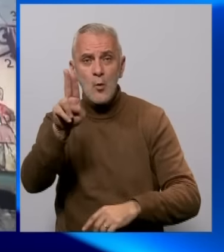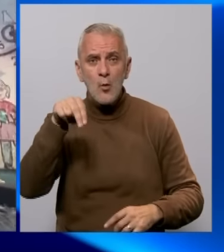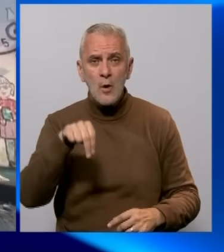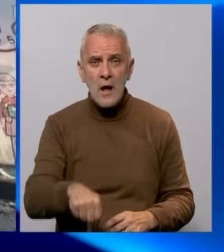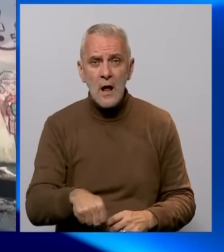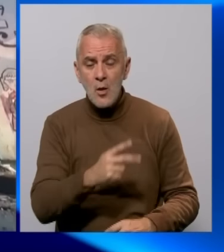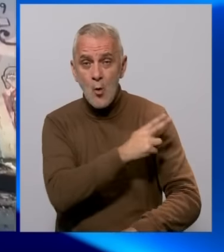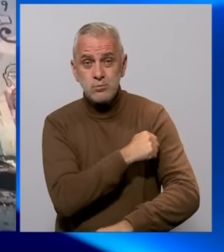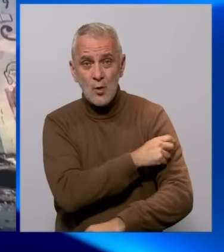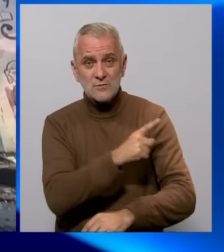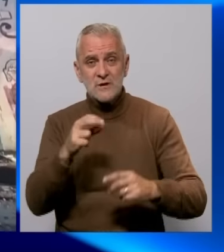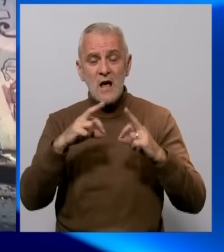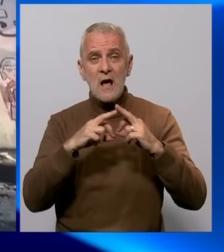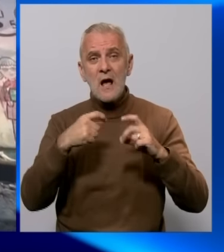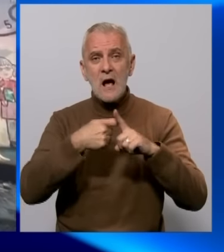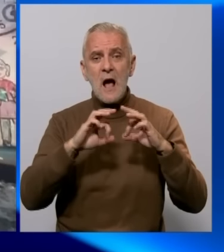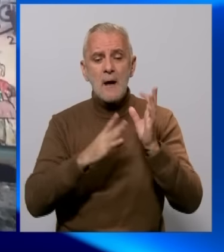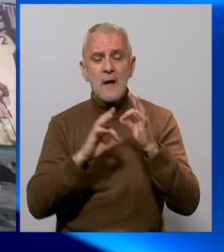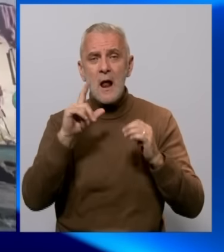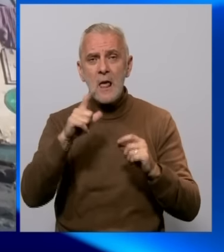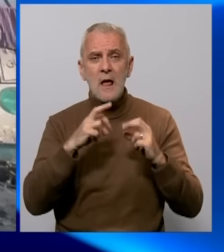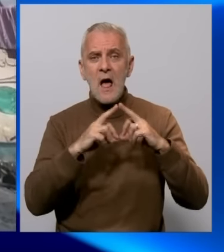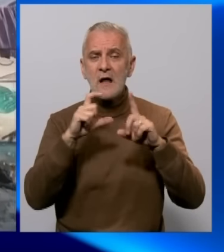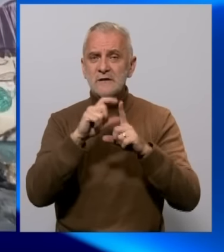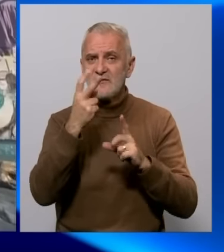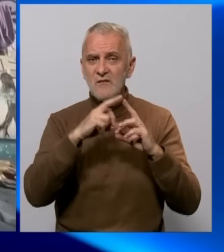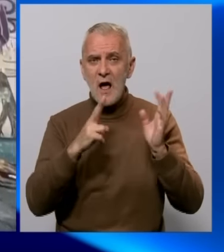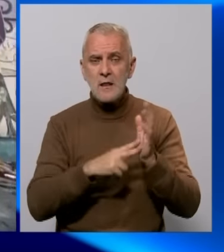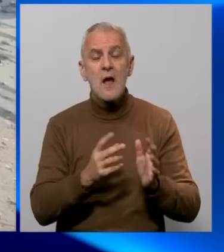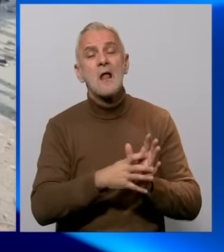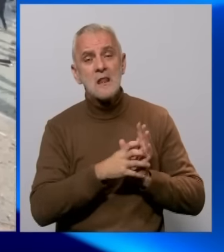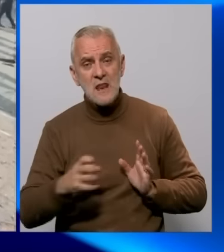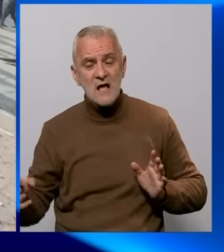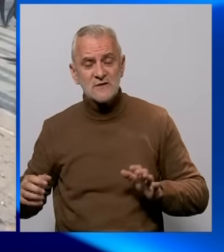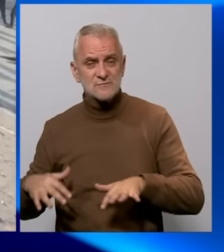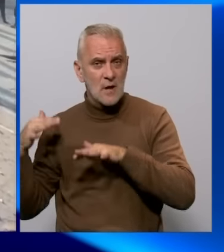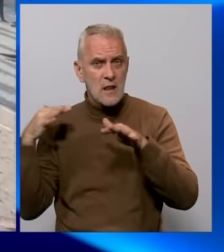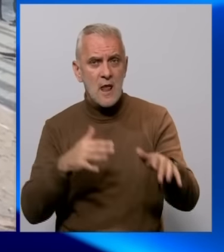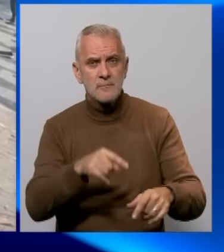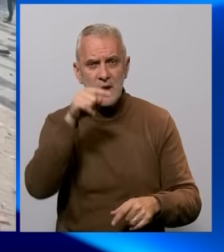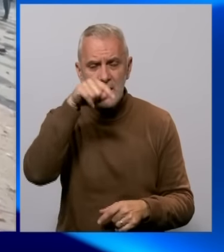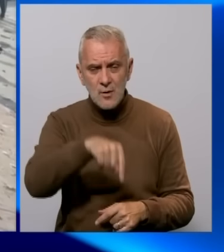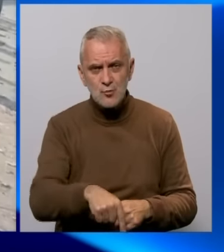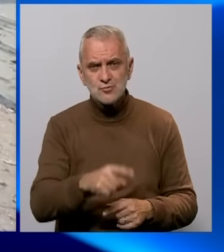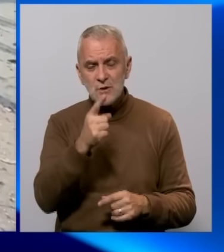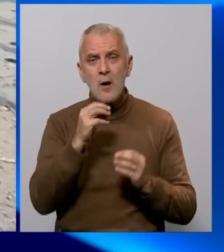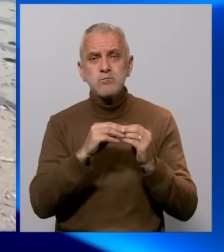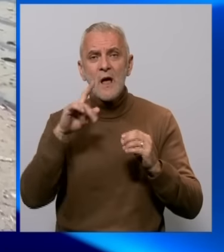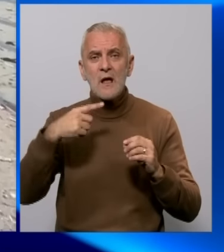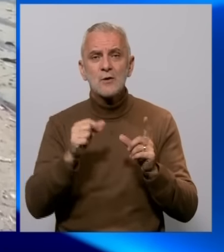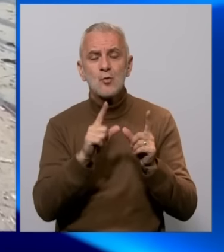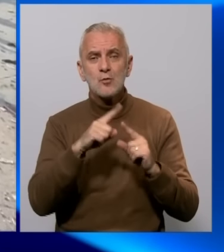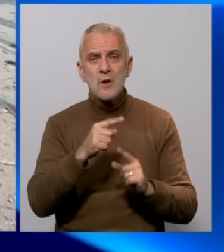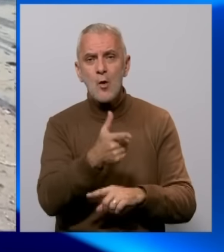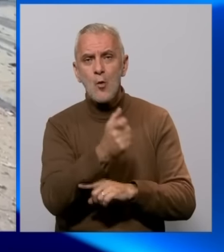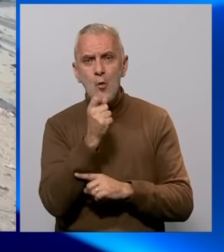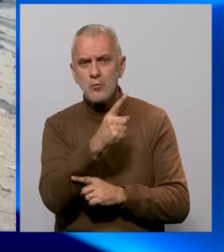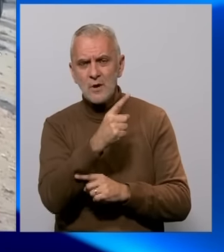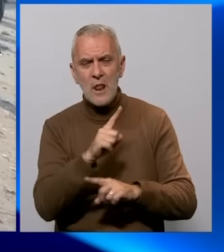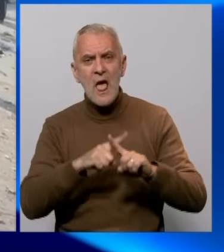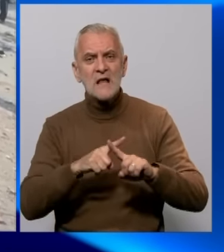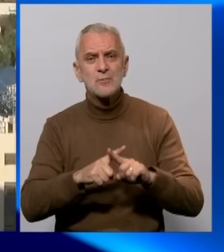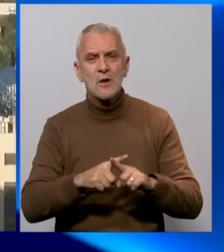konvoja UN-a u bolnicu Kamal Adwan. Nastavljeni su napadi na južne i centralne dijelove grada Bejruta, gdje je ubijen portparol